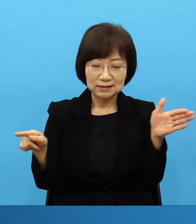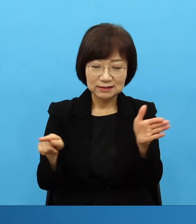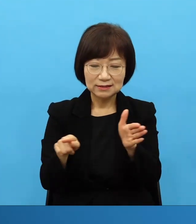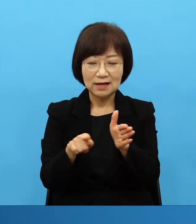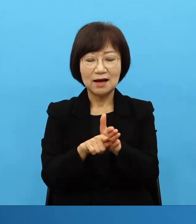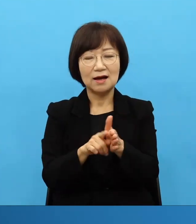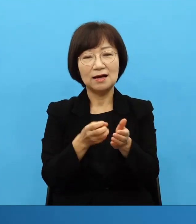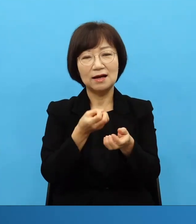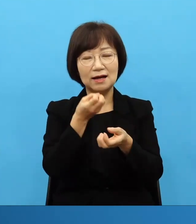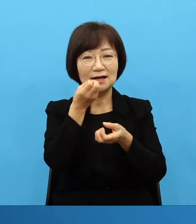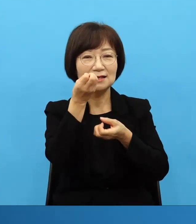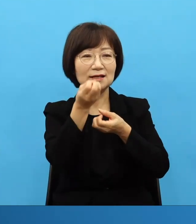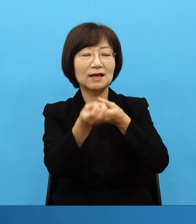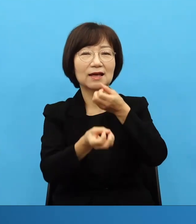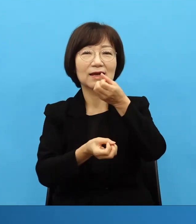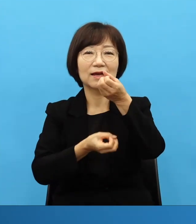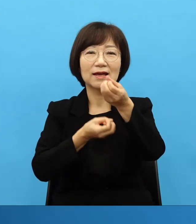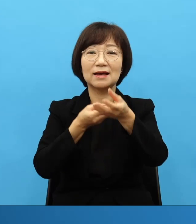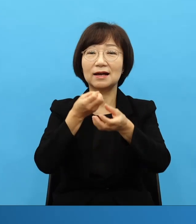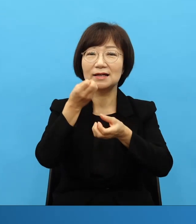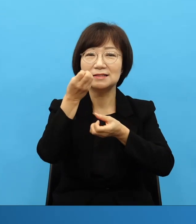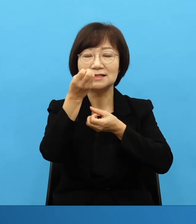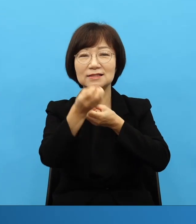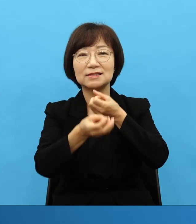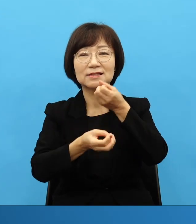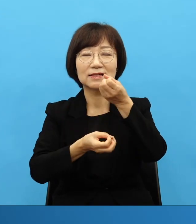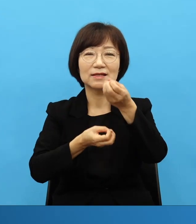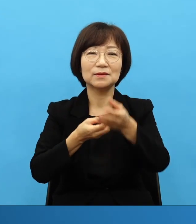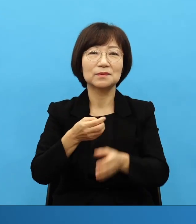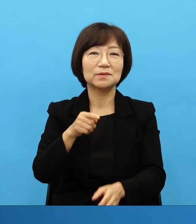이것이 나의